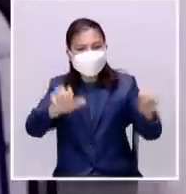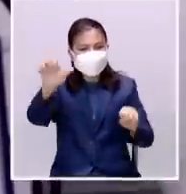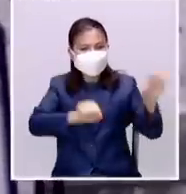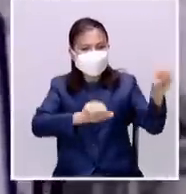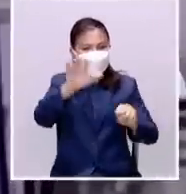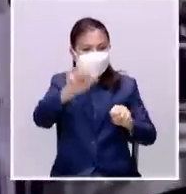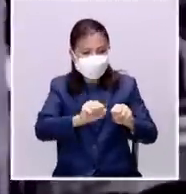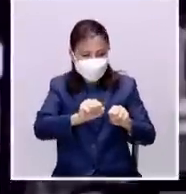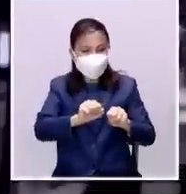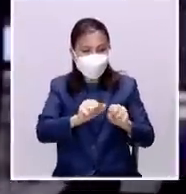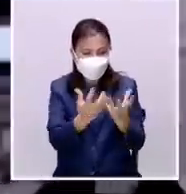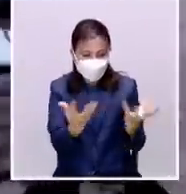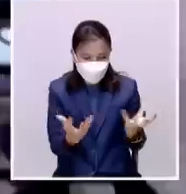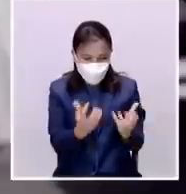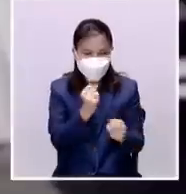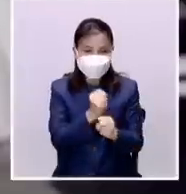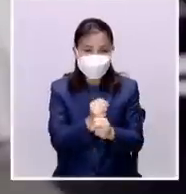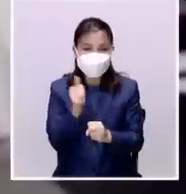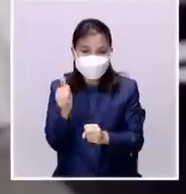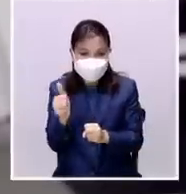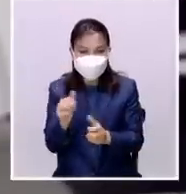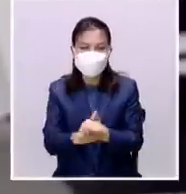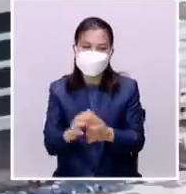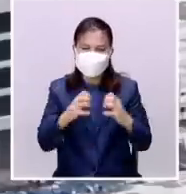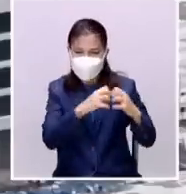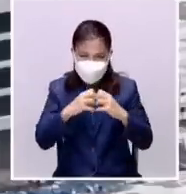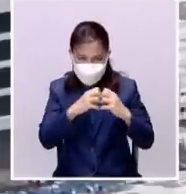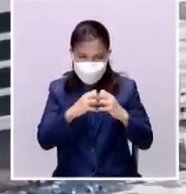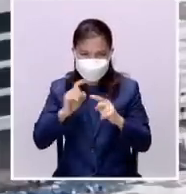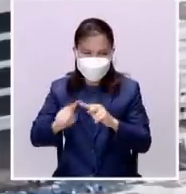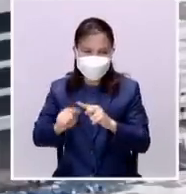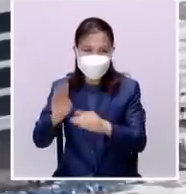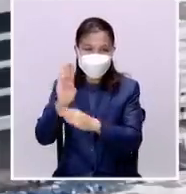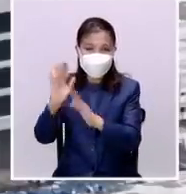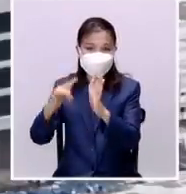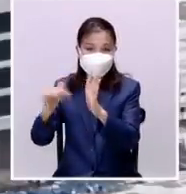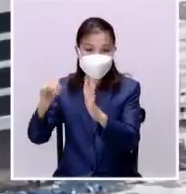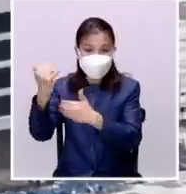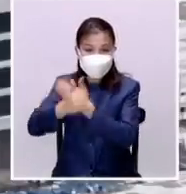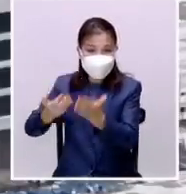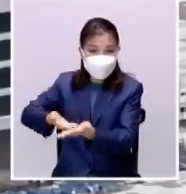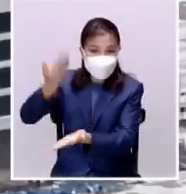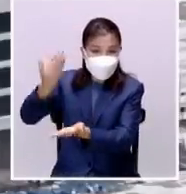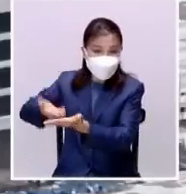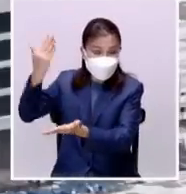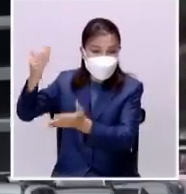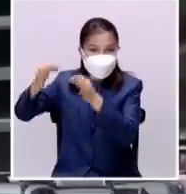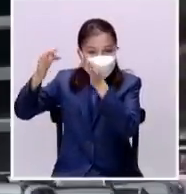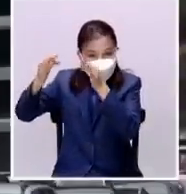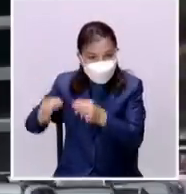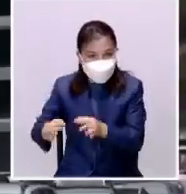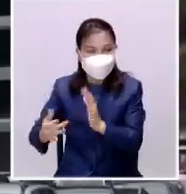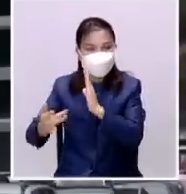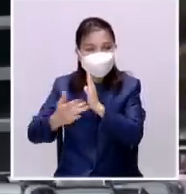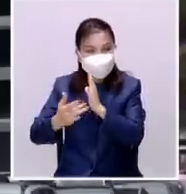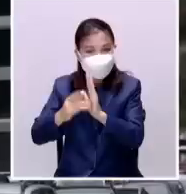โรงงานเดิมที่ผลิตวัคซีนได้ดีอยู่แล้วนอกจากนี้บริษัทยาในประเทศร่ำรวยหลายแห่งก็มีการทำข้อตกลงส่งมอบเทคโนโลยีและ